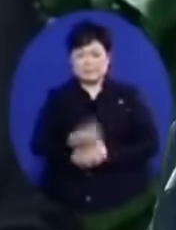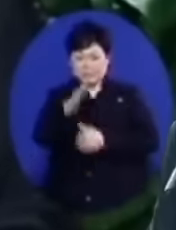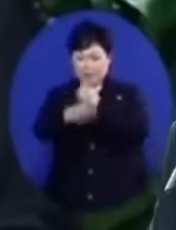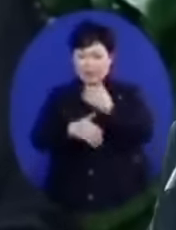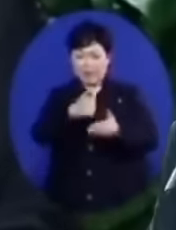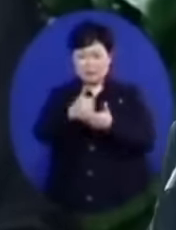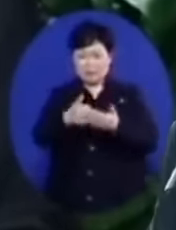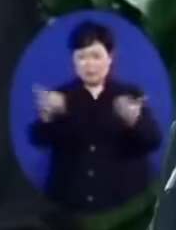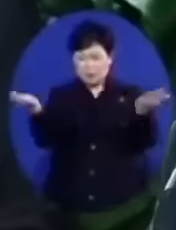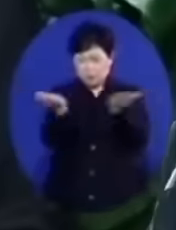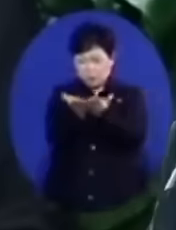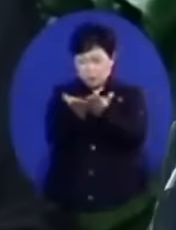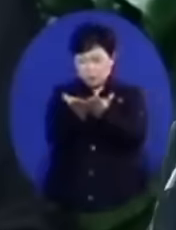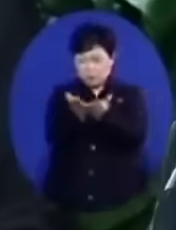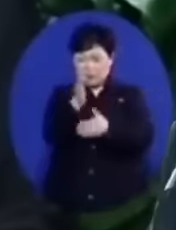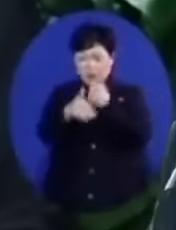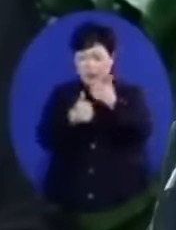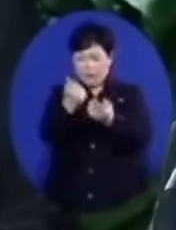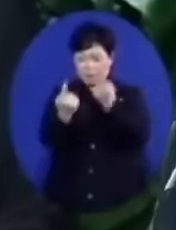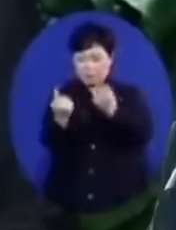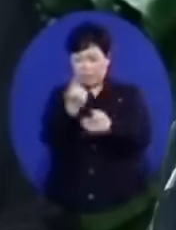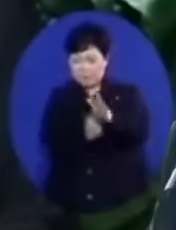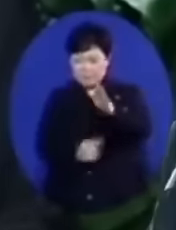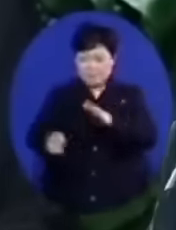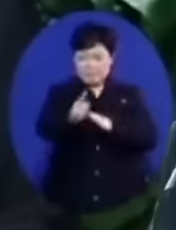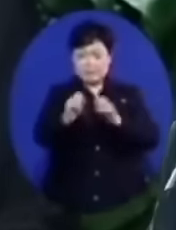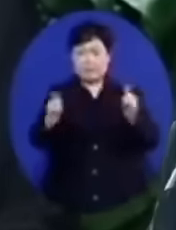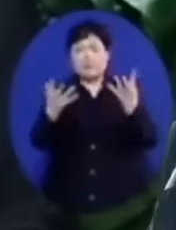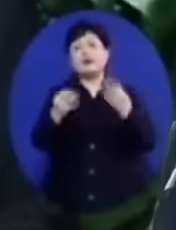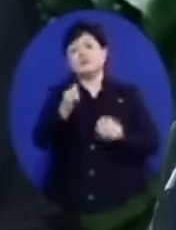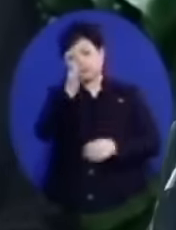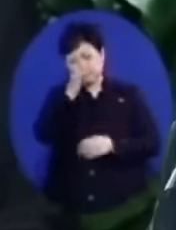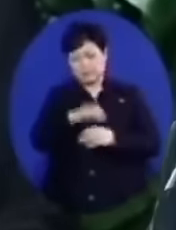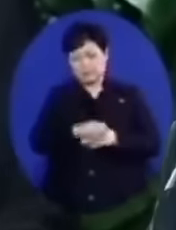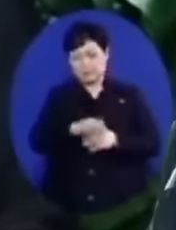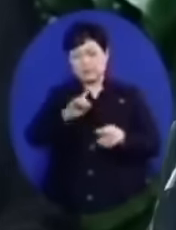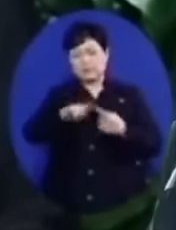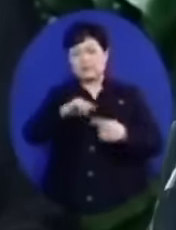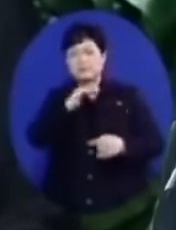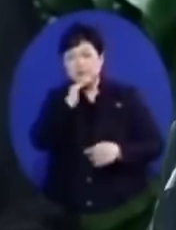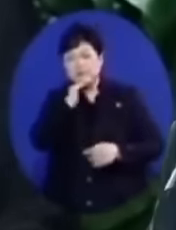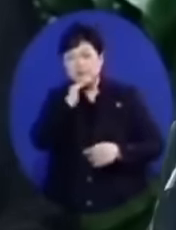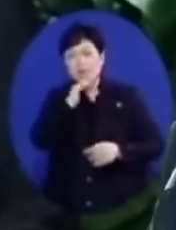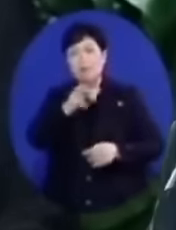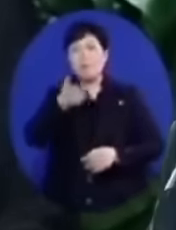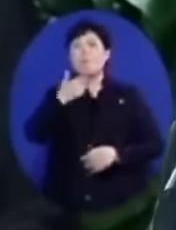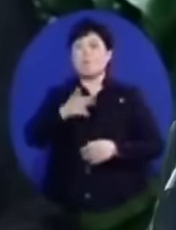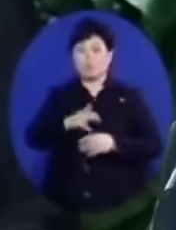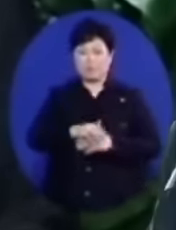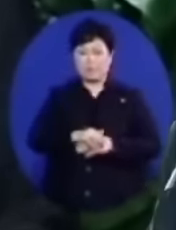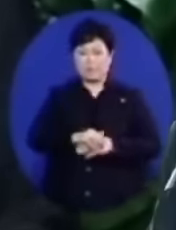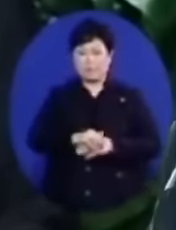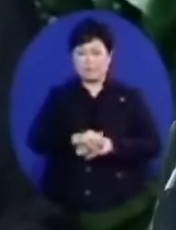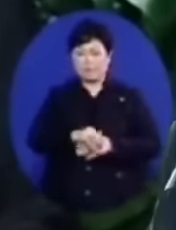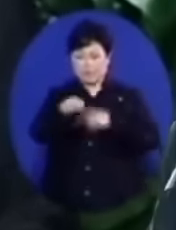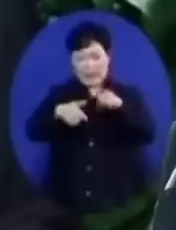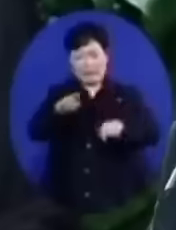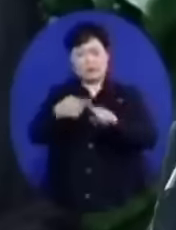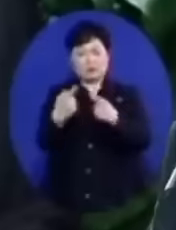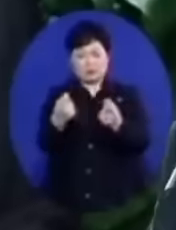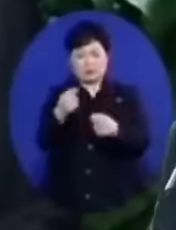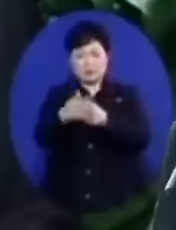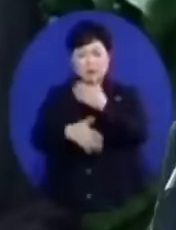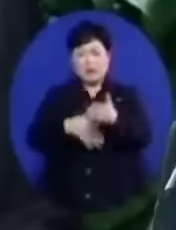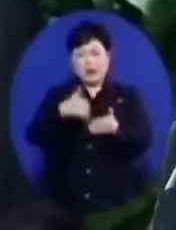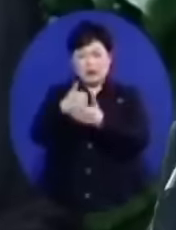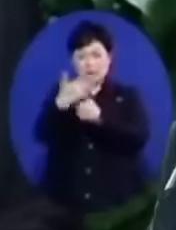하나님과 동등 혹은 앞서가려는 사람들이 많습니다. 그건 기다리지 않고 나가는 사람들인 것입니다. 하나님의